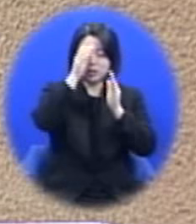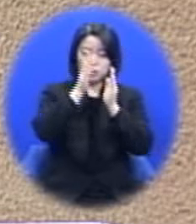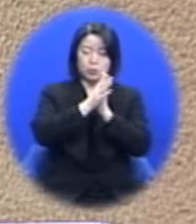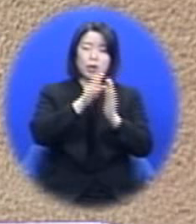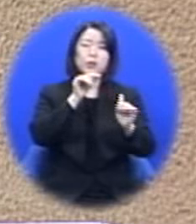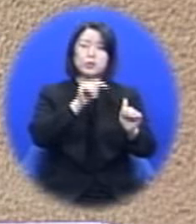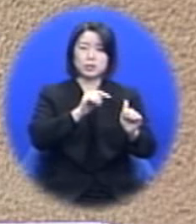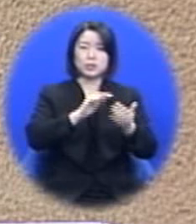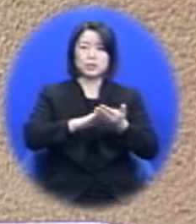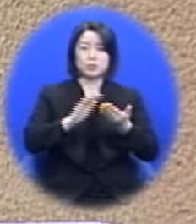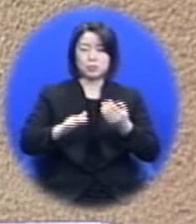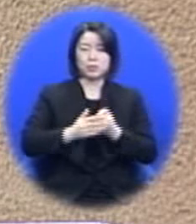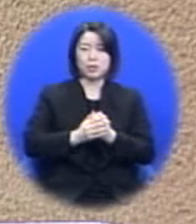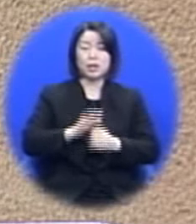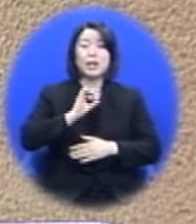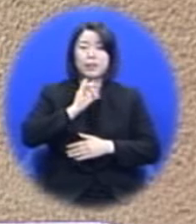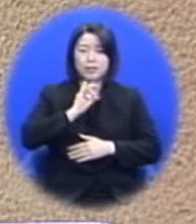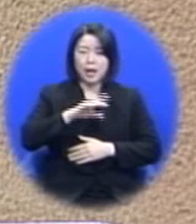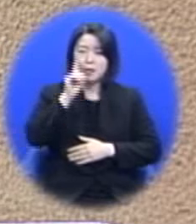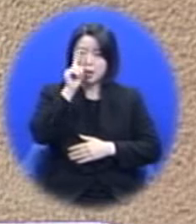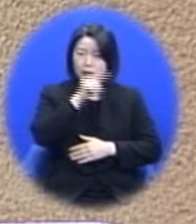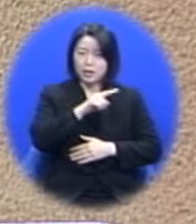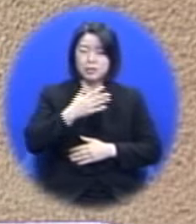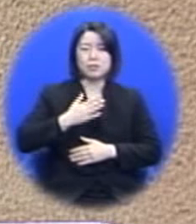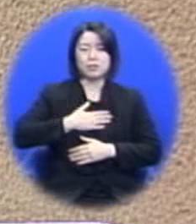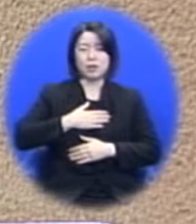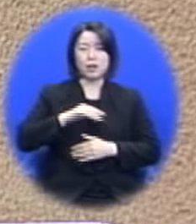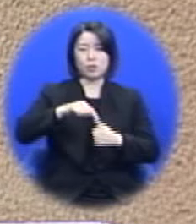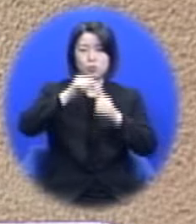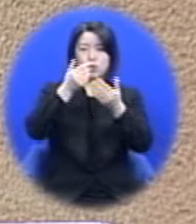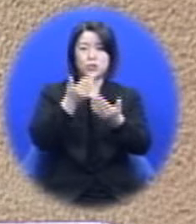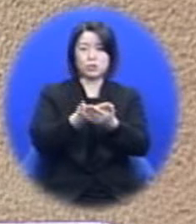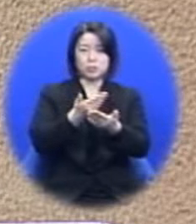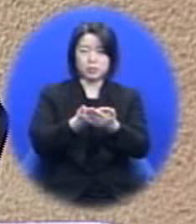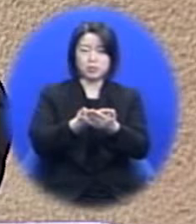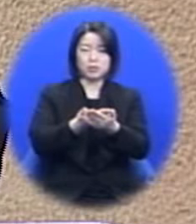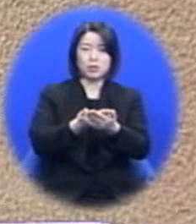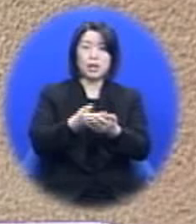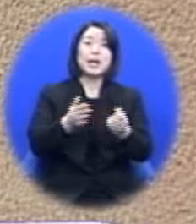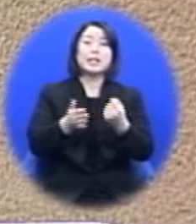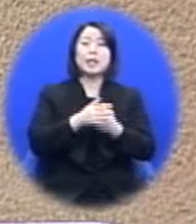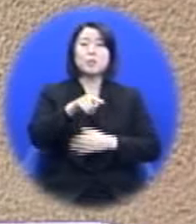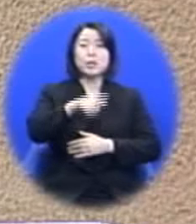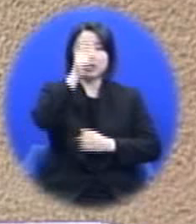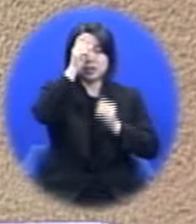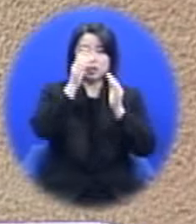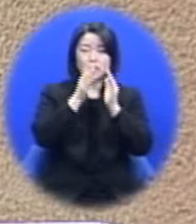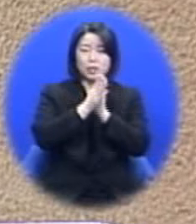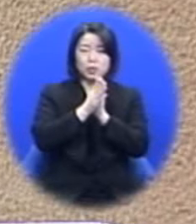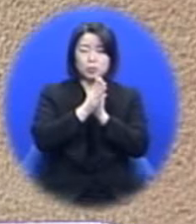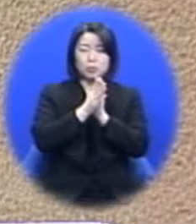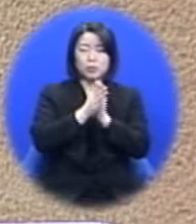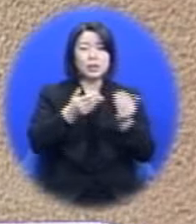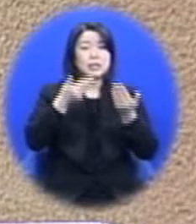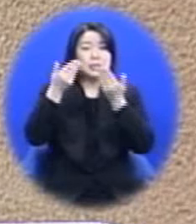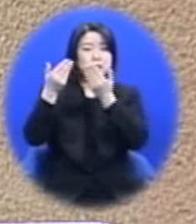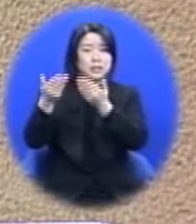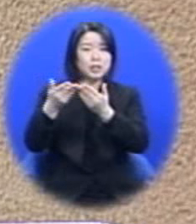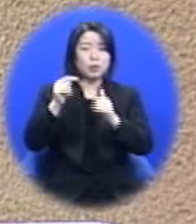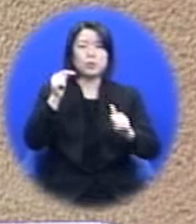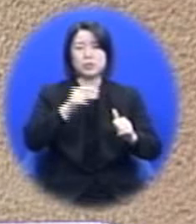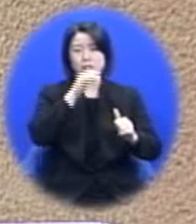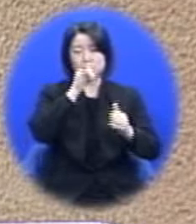거예요. 다만 악에서 나를 구하시옵소서. 그래서 이 기도를 하라고 하는 거예요.